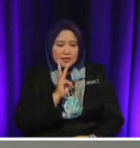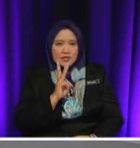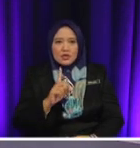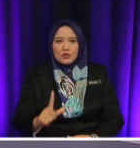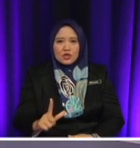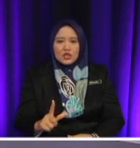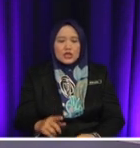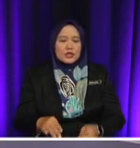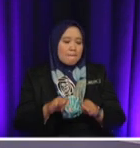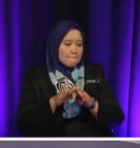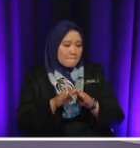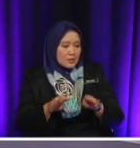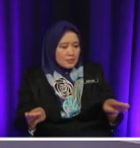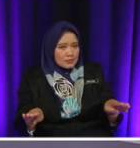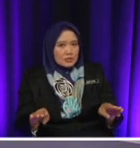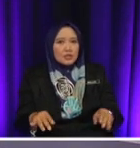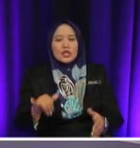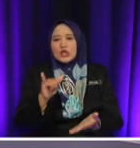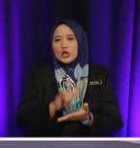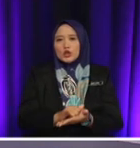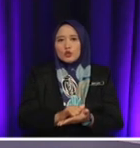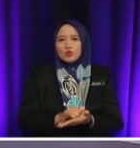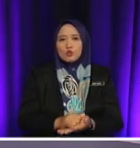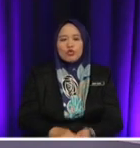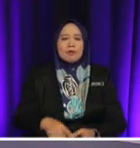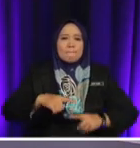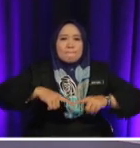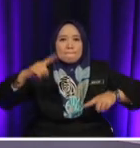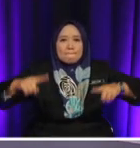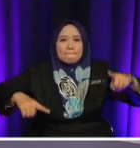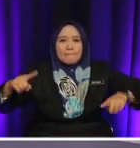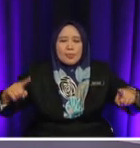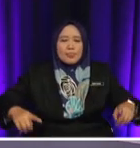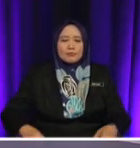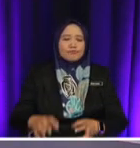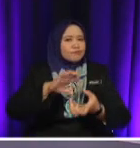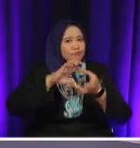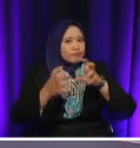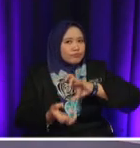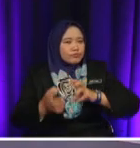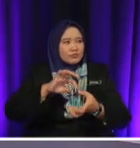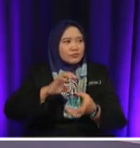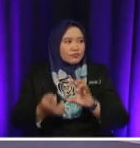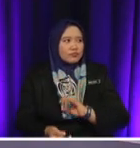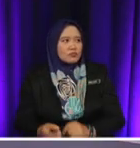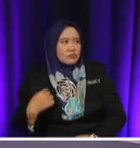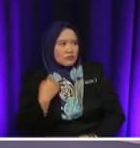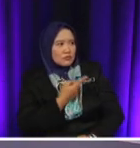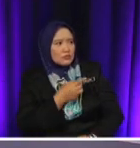di dimanipulasi manakala warna hirisan selepas 3 minit tadi menunjukkan